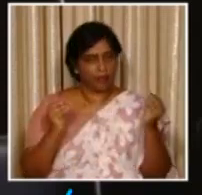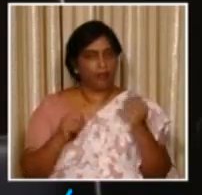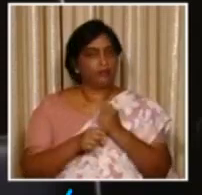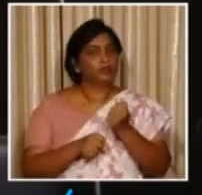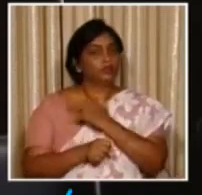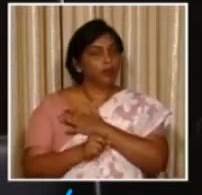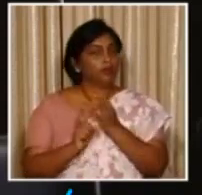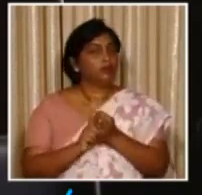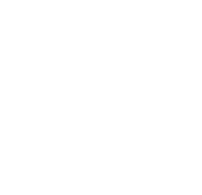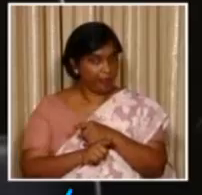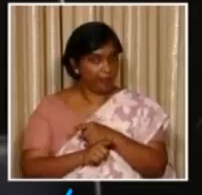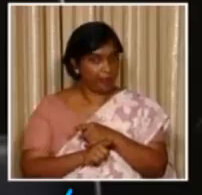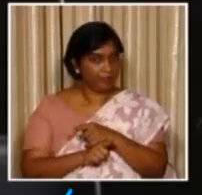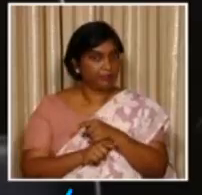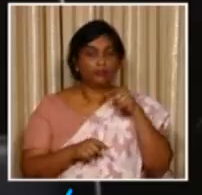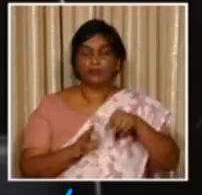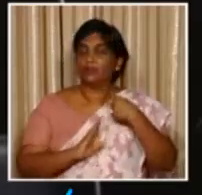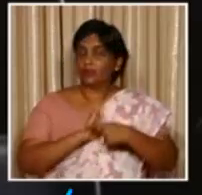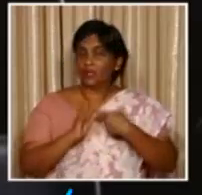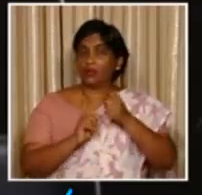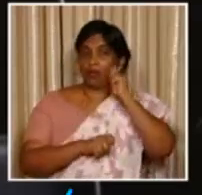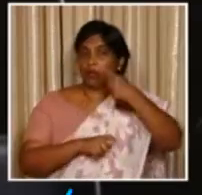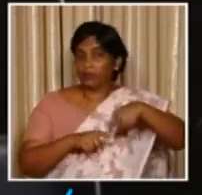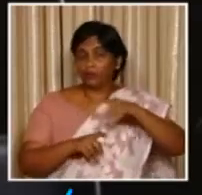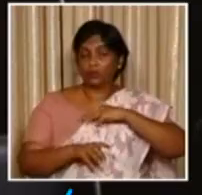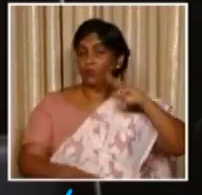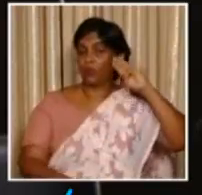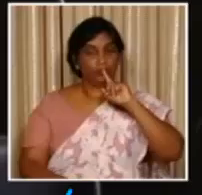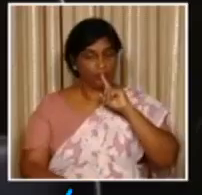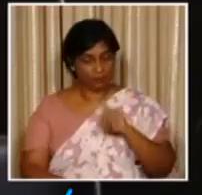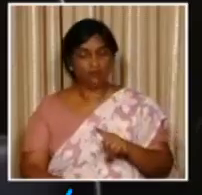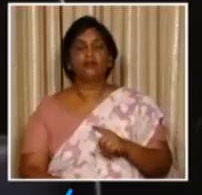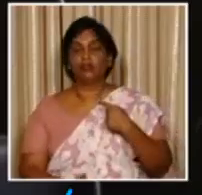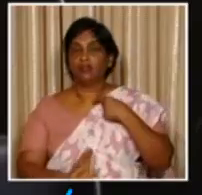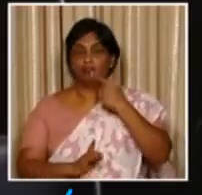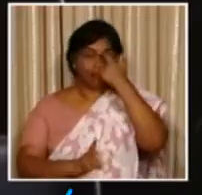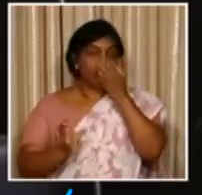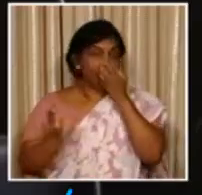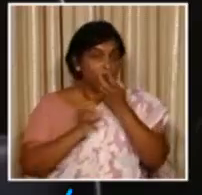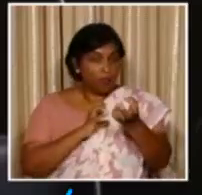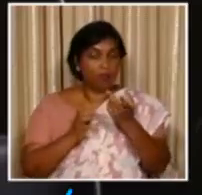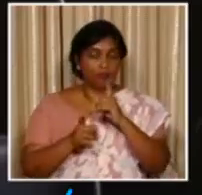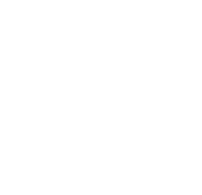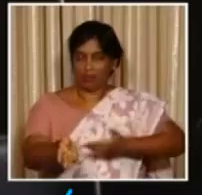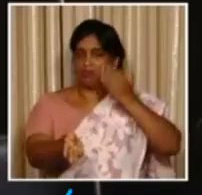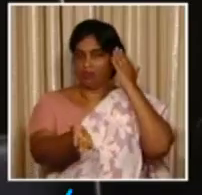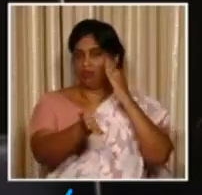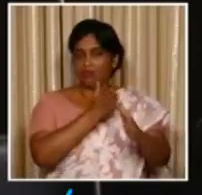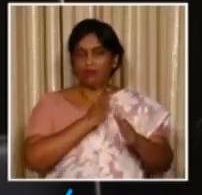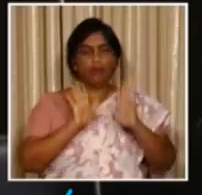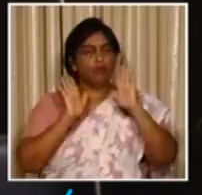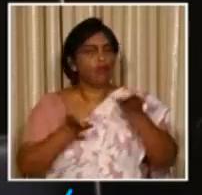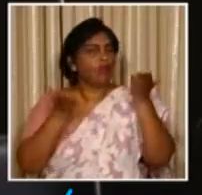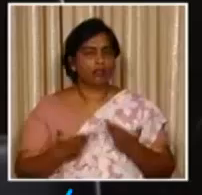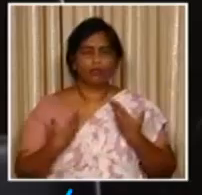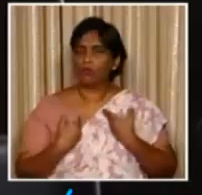Kotabe Rajapaksa Mattuma, Mirate Janata, Isra, Pratignava Dunna, May Pasku Prahare to Sadarna Kernoiki. Namutanti me